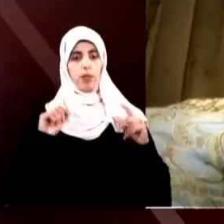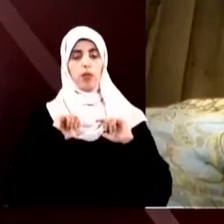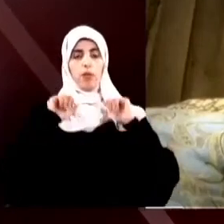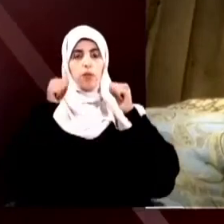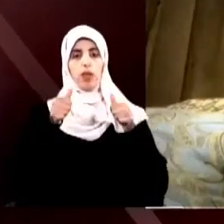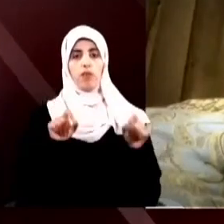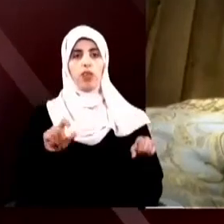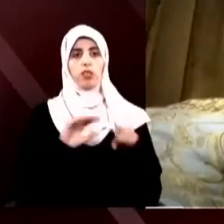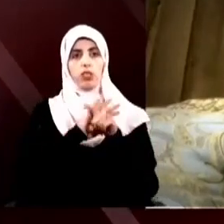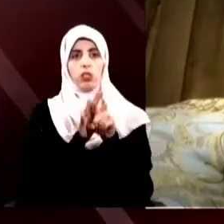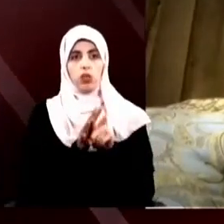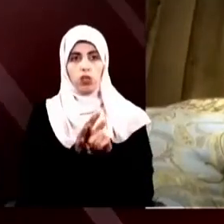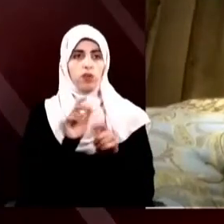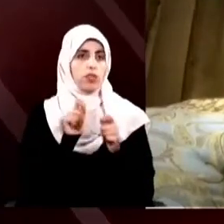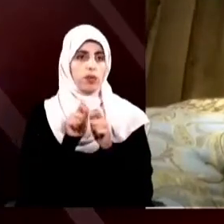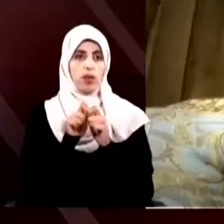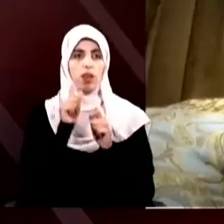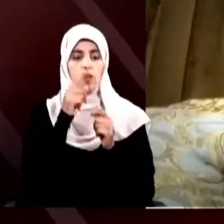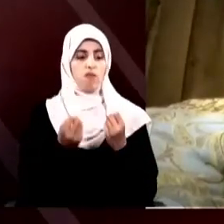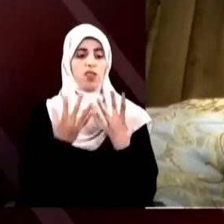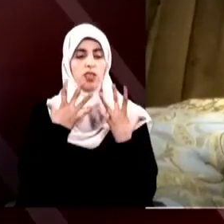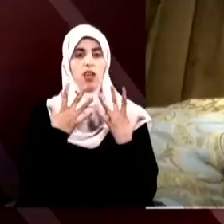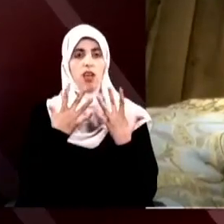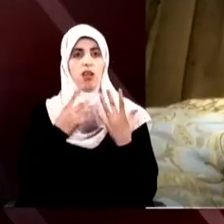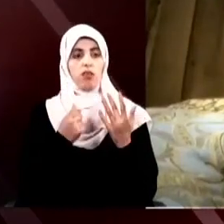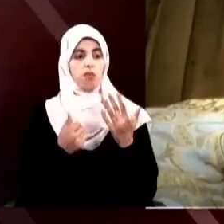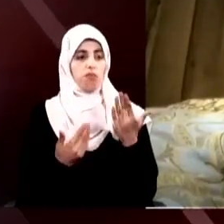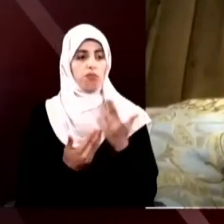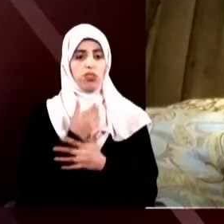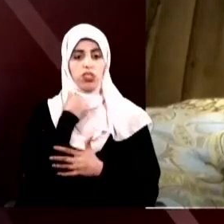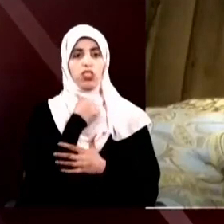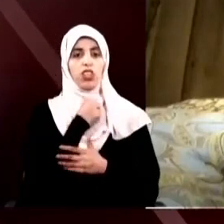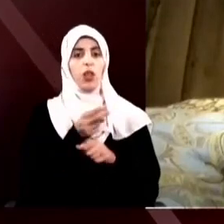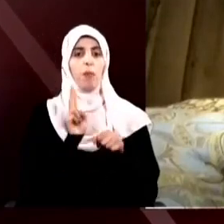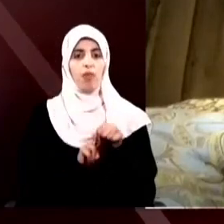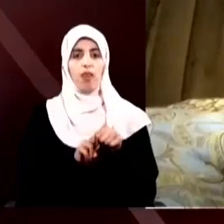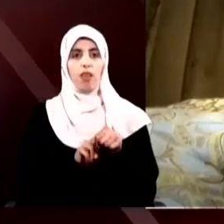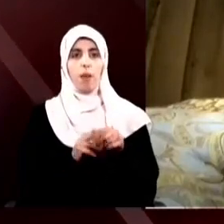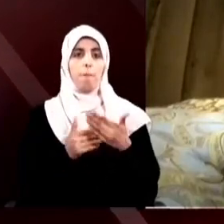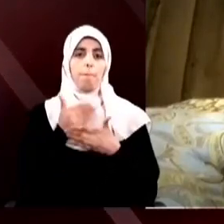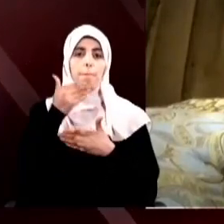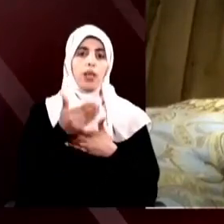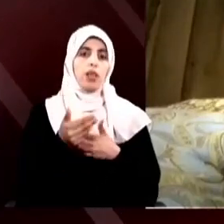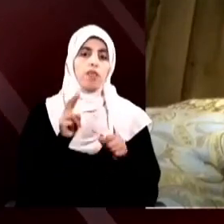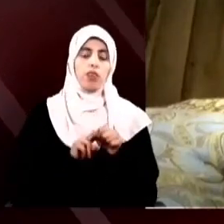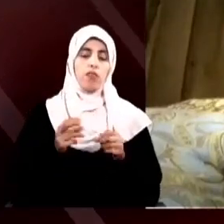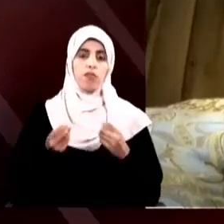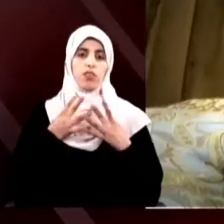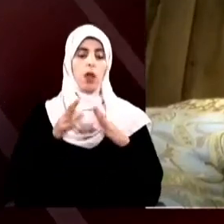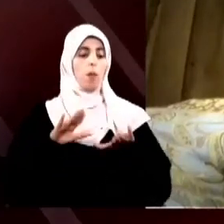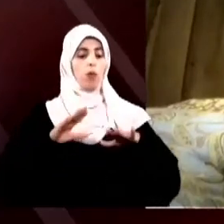الجائحة. فسبحان الله اكتشفوا هذه الطفرة، ثم فيما بعد اكتشفوا أن هذه